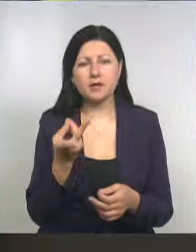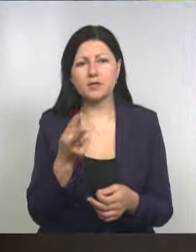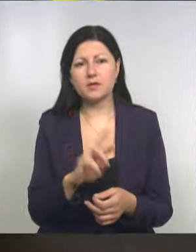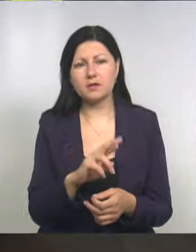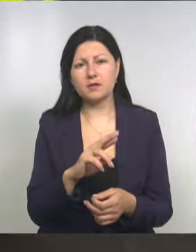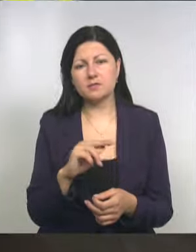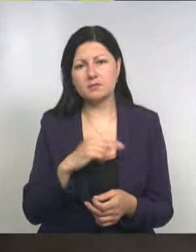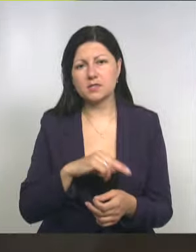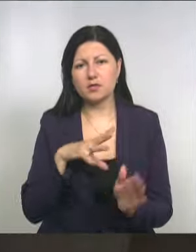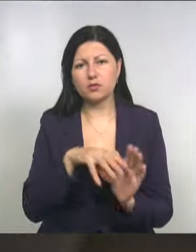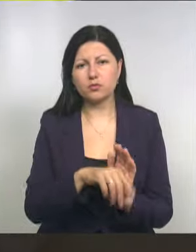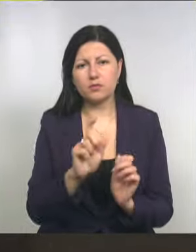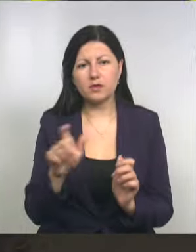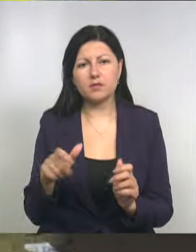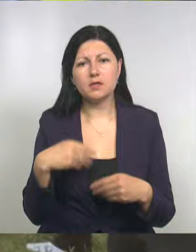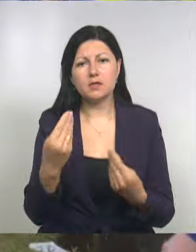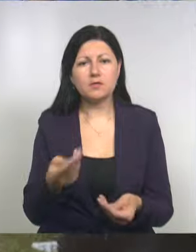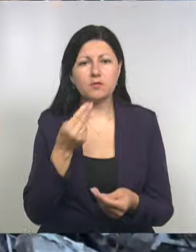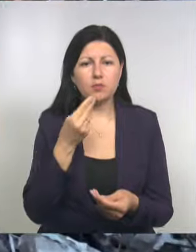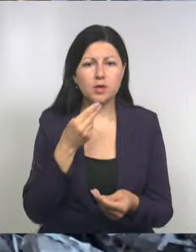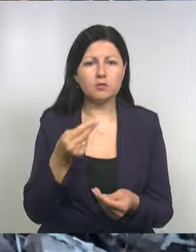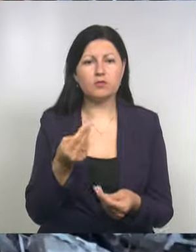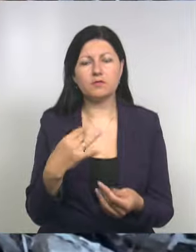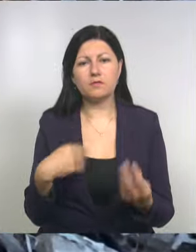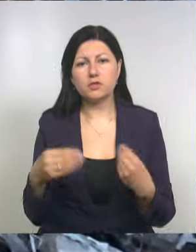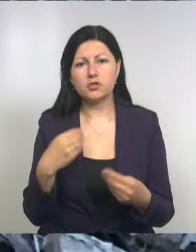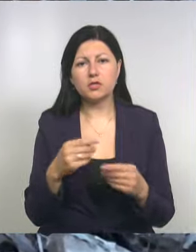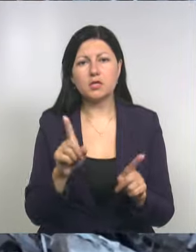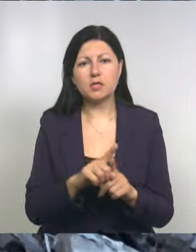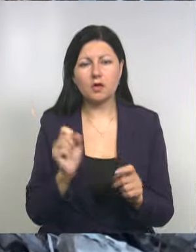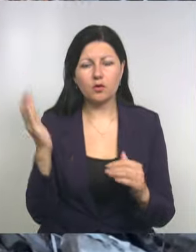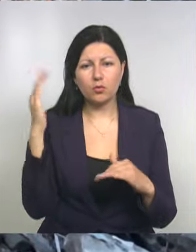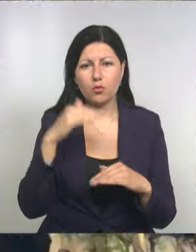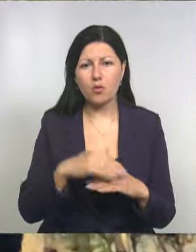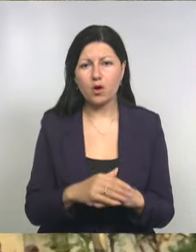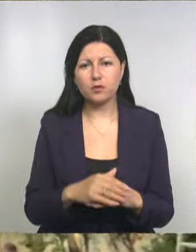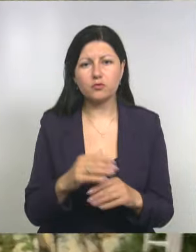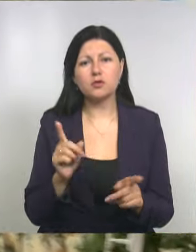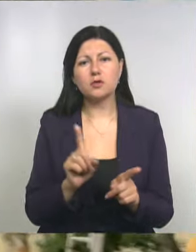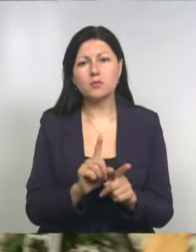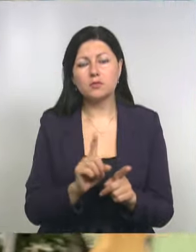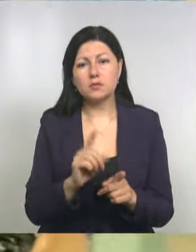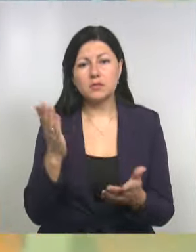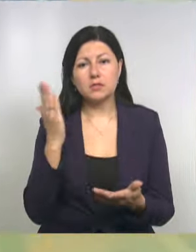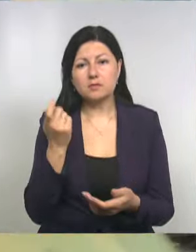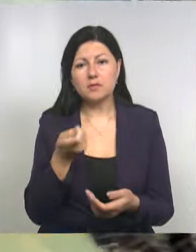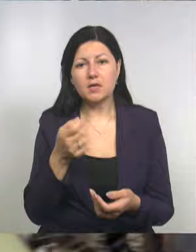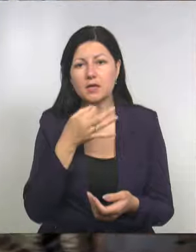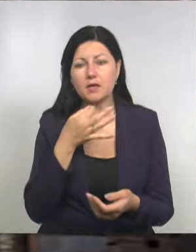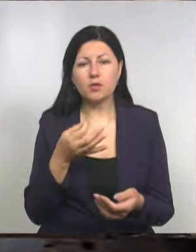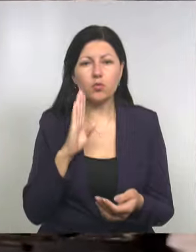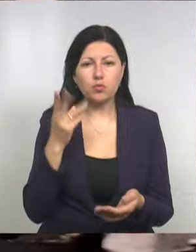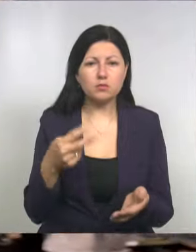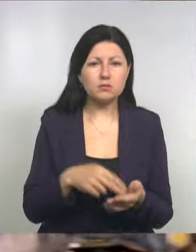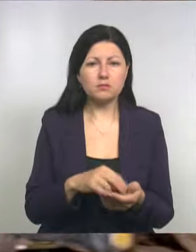сотрудников спецслужб, доставку вещей и продуктов на место ЧП. И так до глубокой ночи, после нескольких часов сна, ранним утром